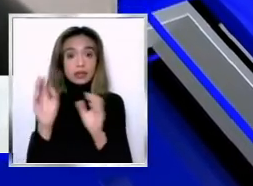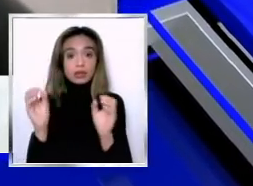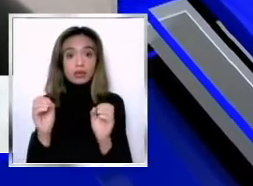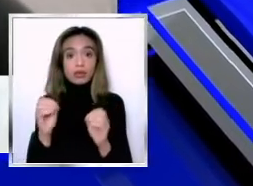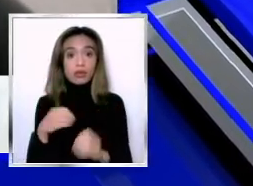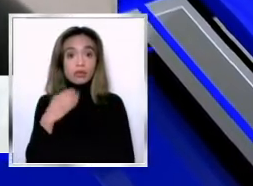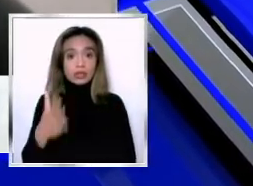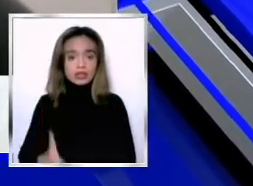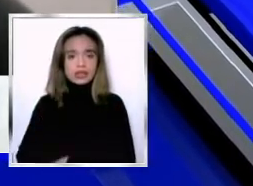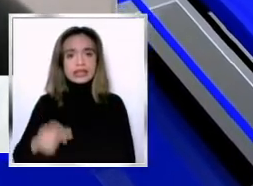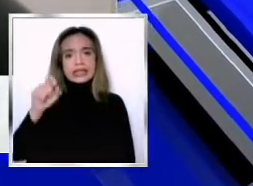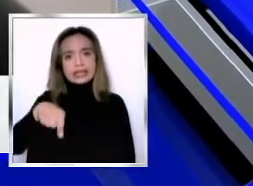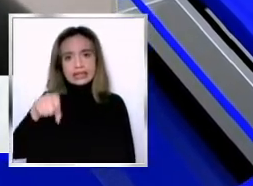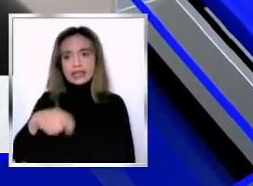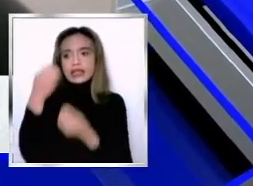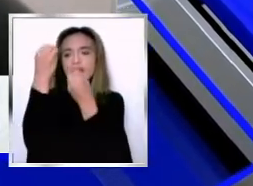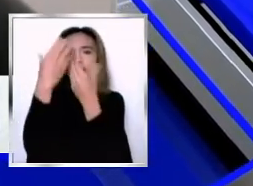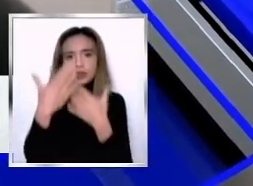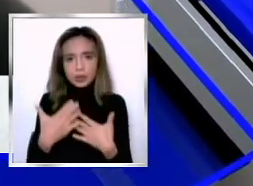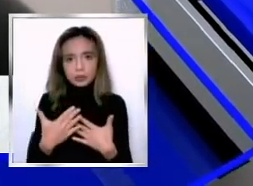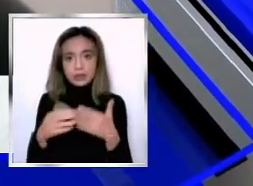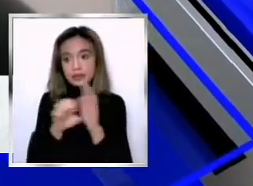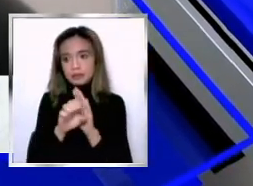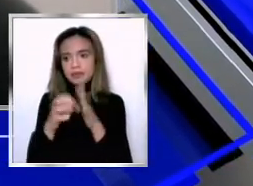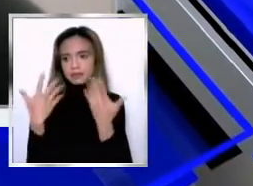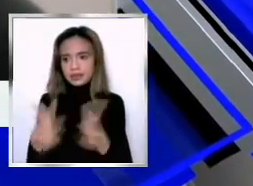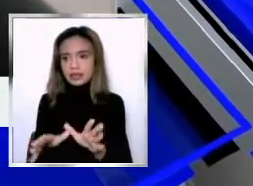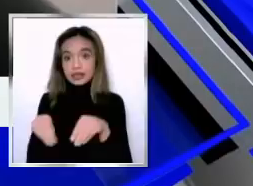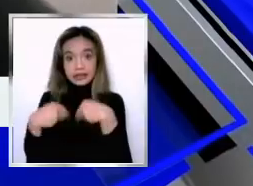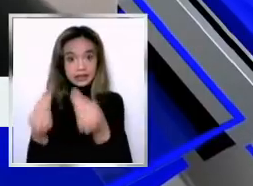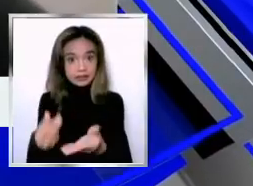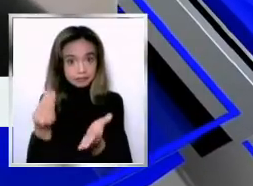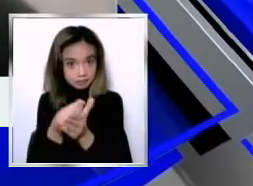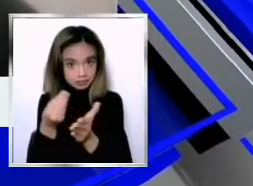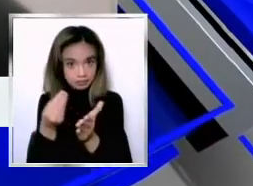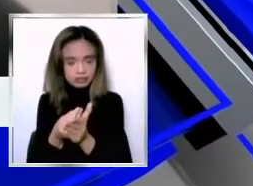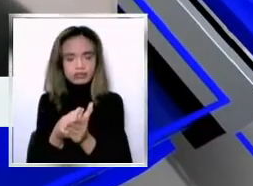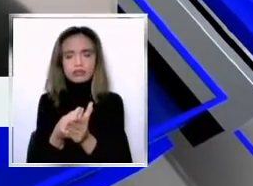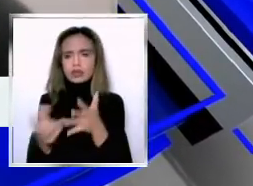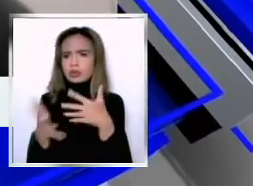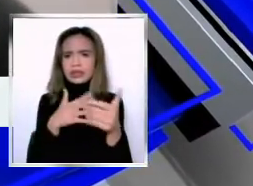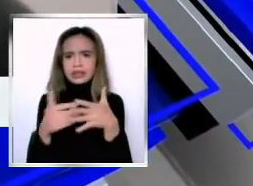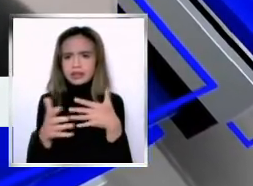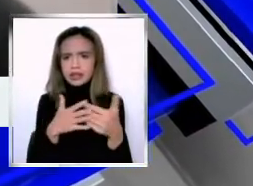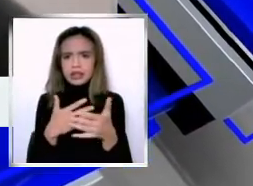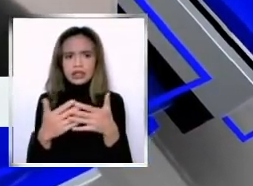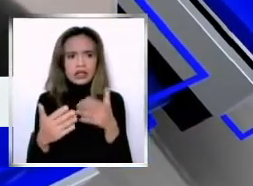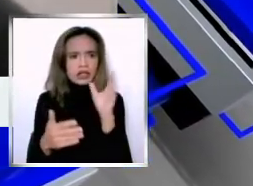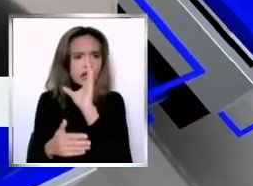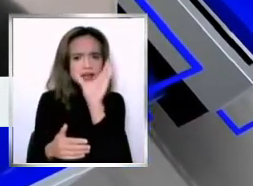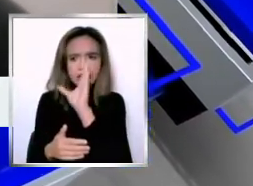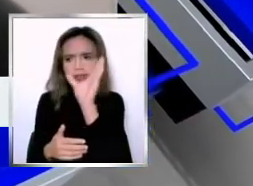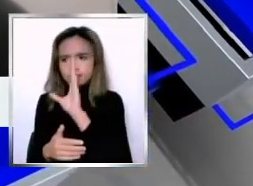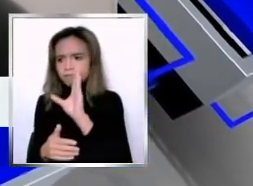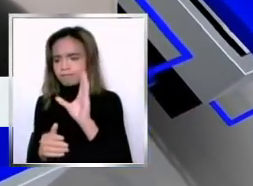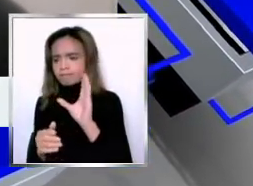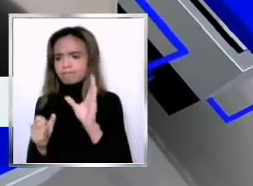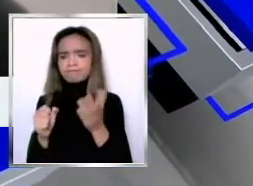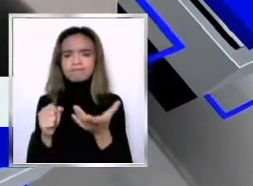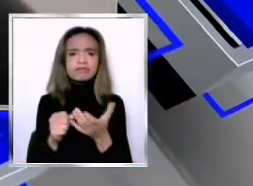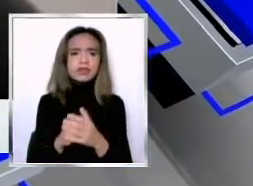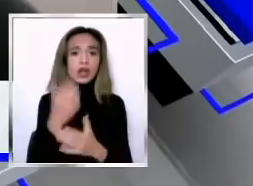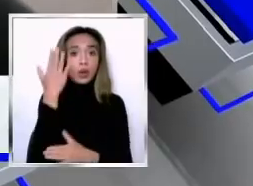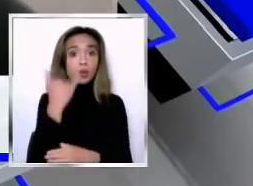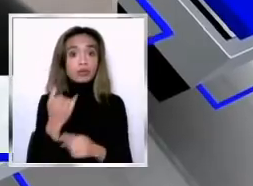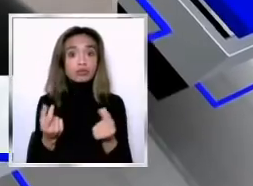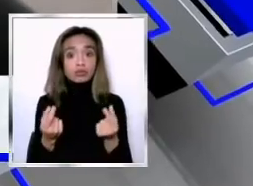mag-feedback after the payout and after all exerted effort, no, na malocate po yung lola natin. Para po mag-conduct po kami at